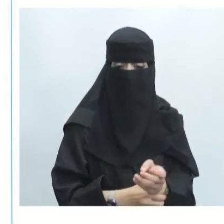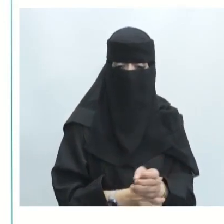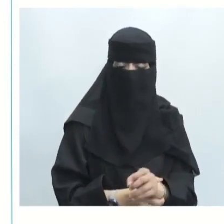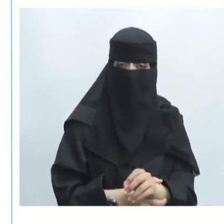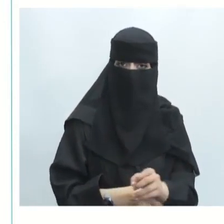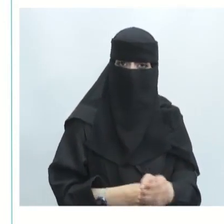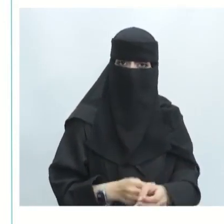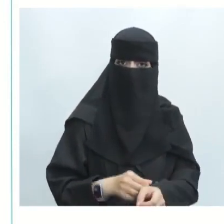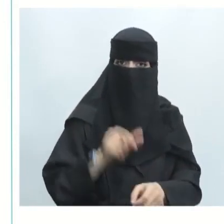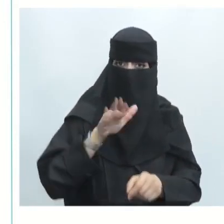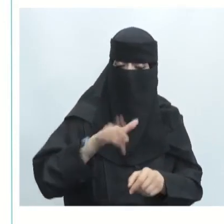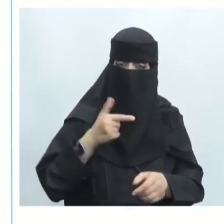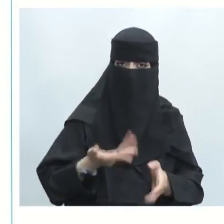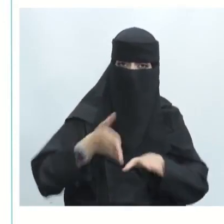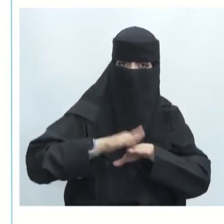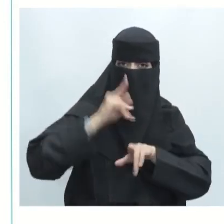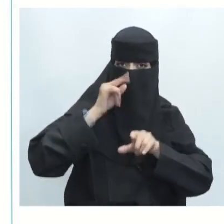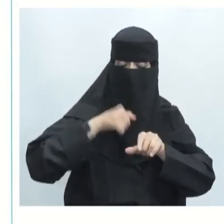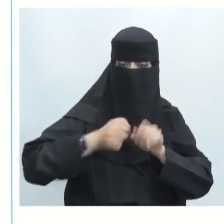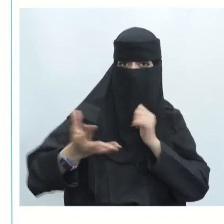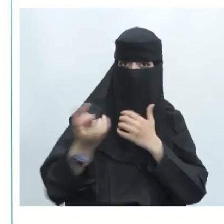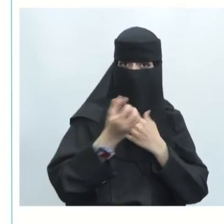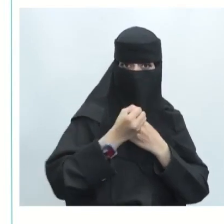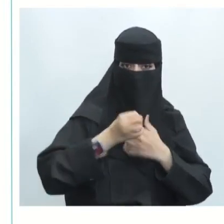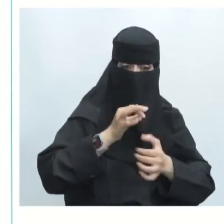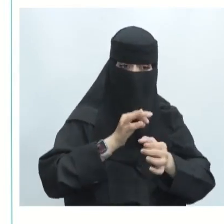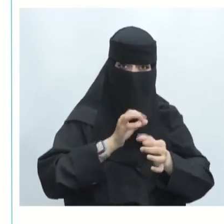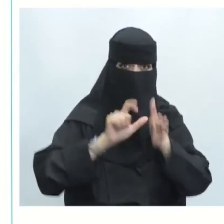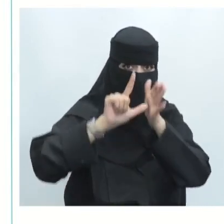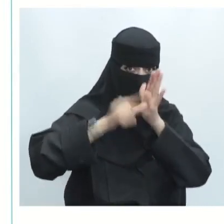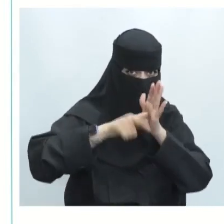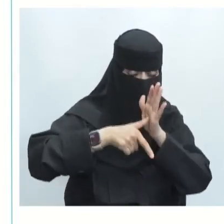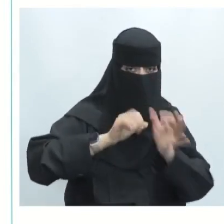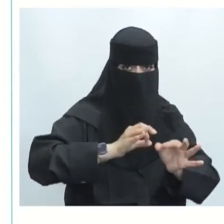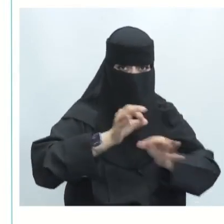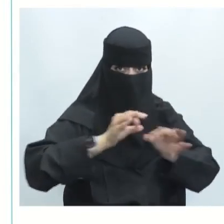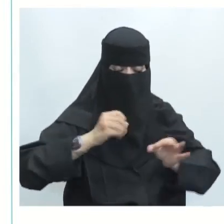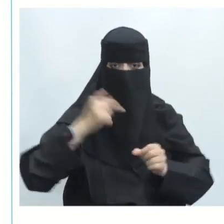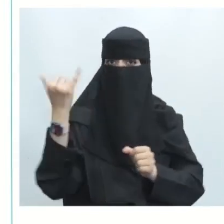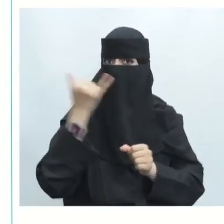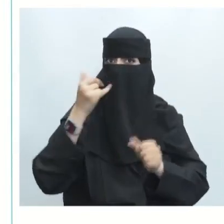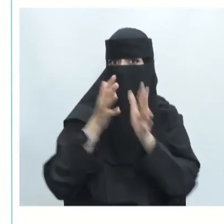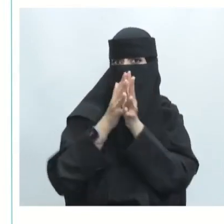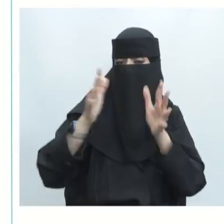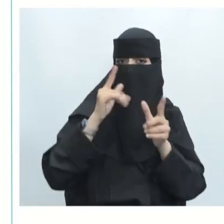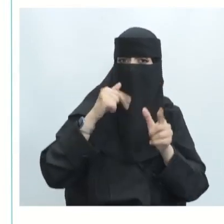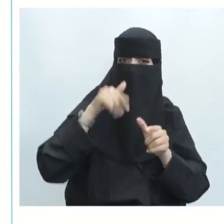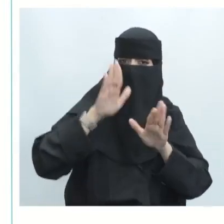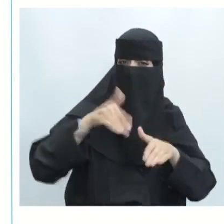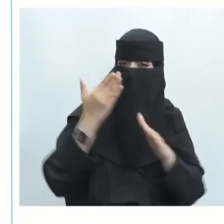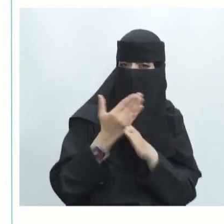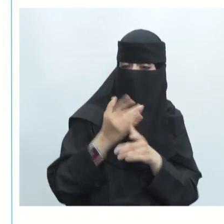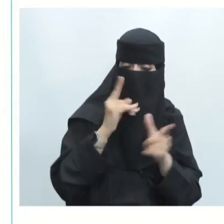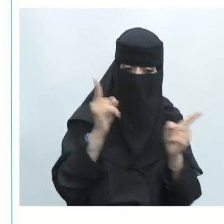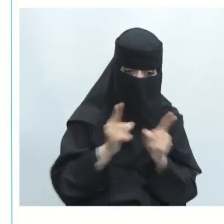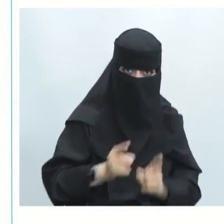عليه تحضى الخطط الاستراتيجيه بقدر بالغ من الاهميه وبحكم محدوديه الموارد نحن نعلم ان